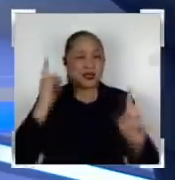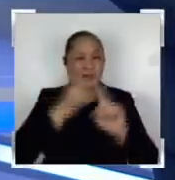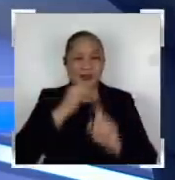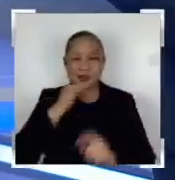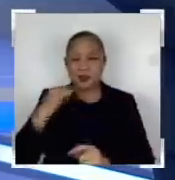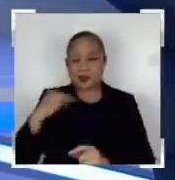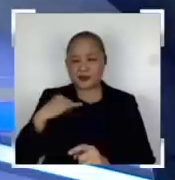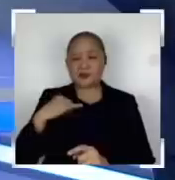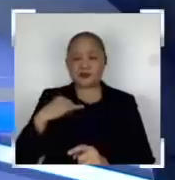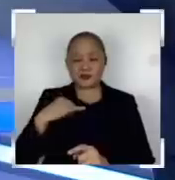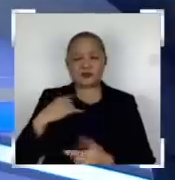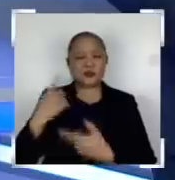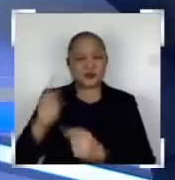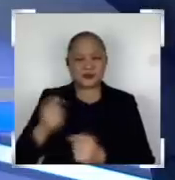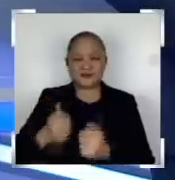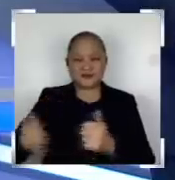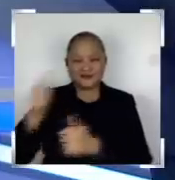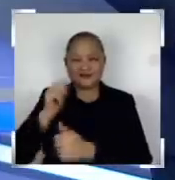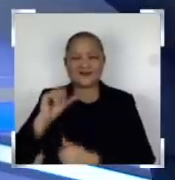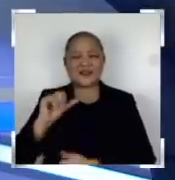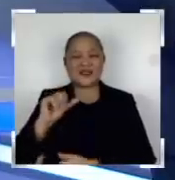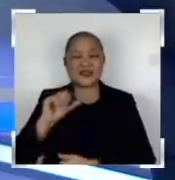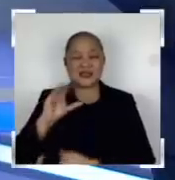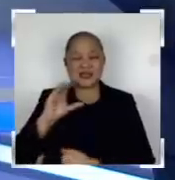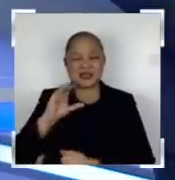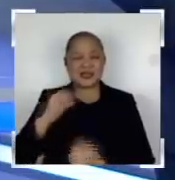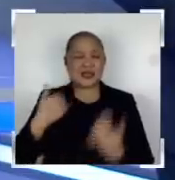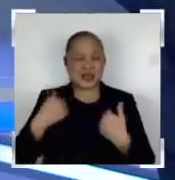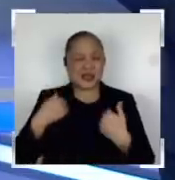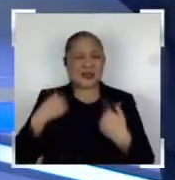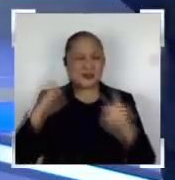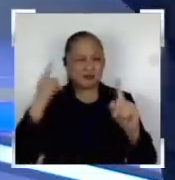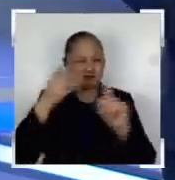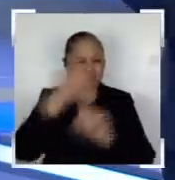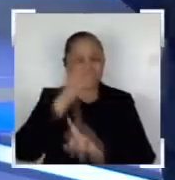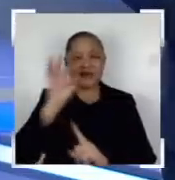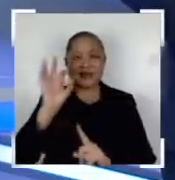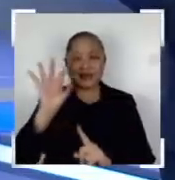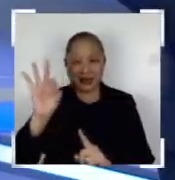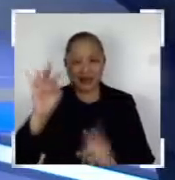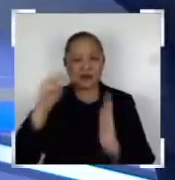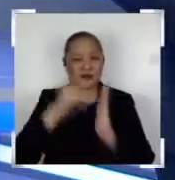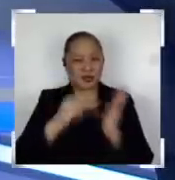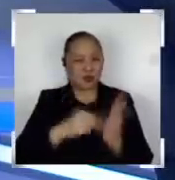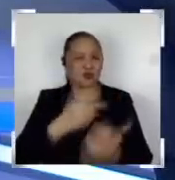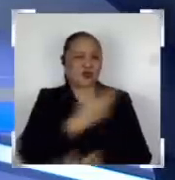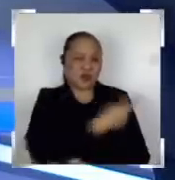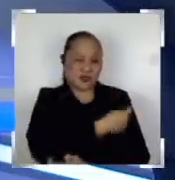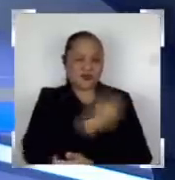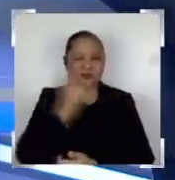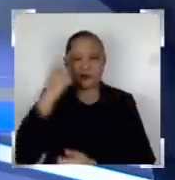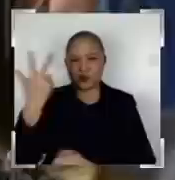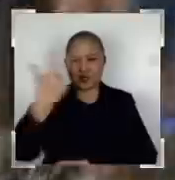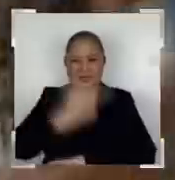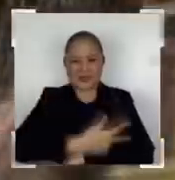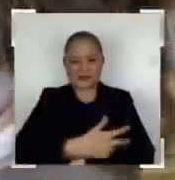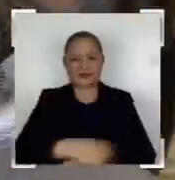na maaabot ang 9 million jobs sa loob ng 3 araw. Saksi, si Ian Cruz.